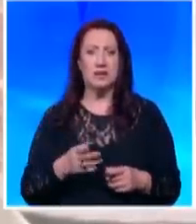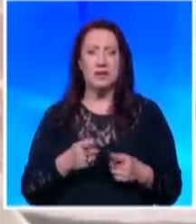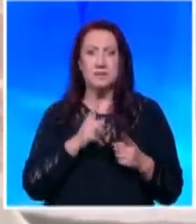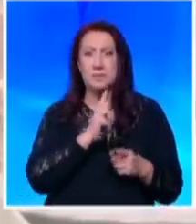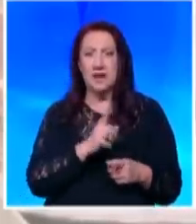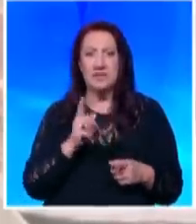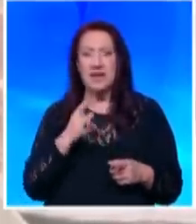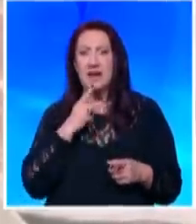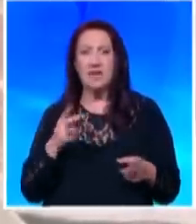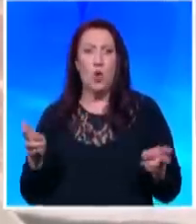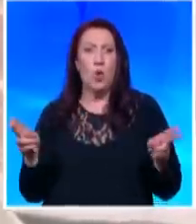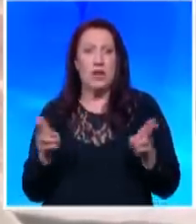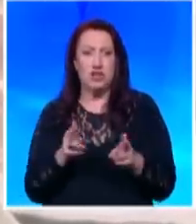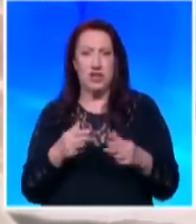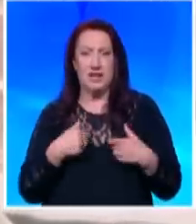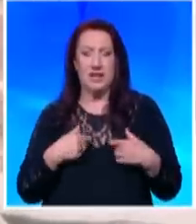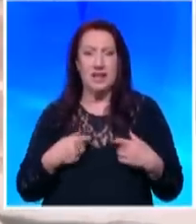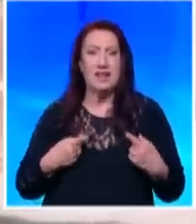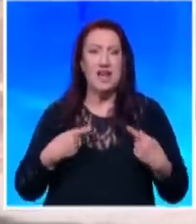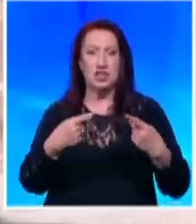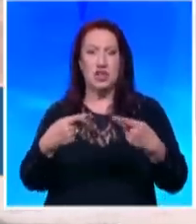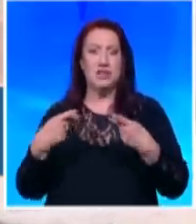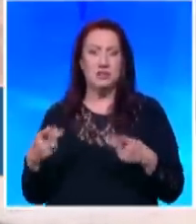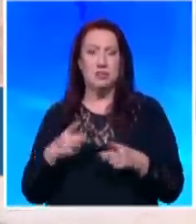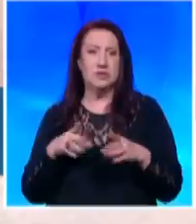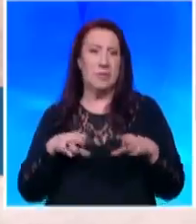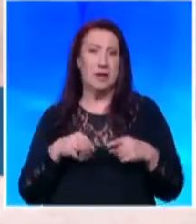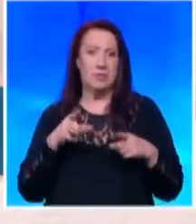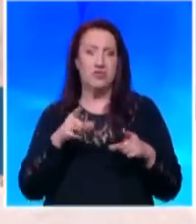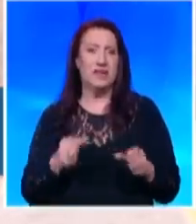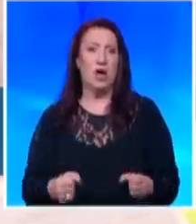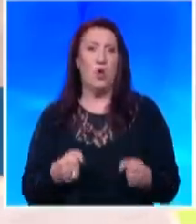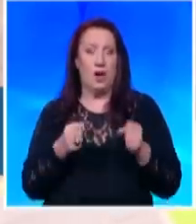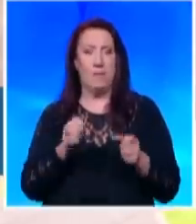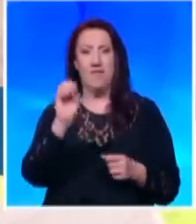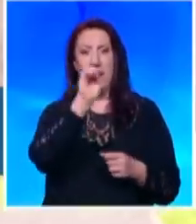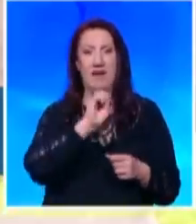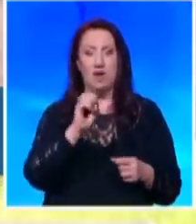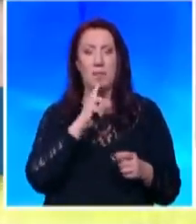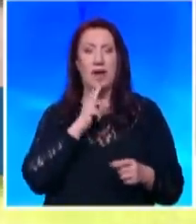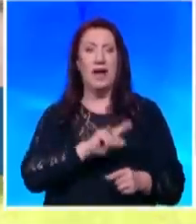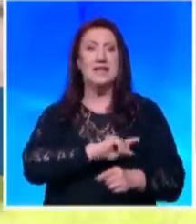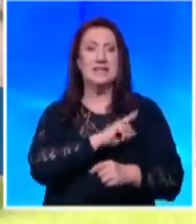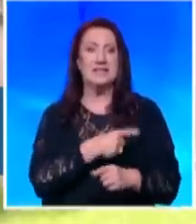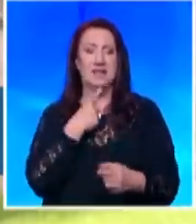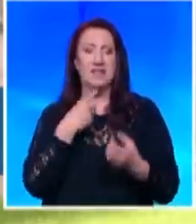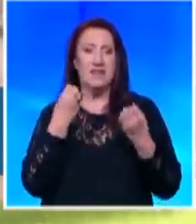са абсолютно неприемливи, защото те не укрепват Европа, а засилват възможностите на агресора.